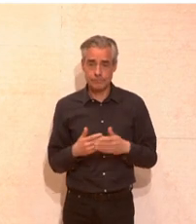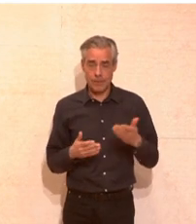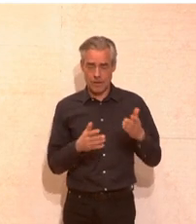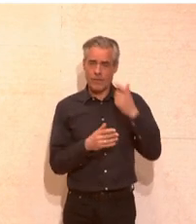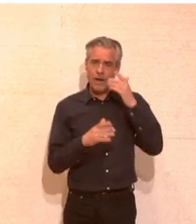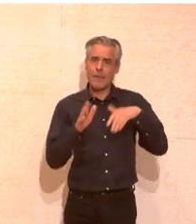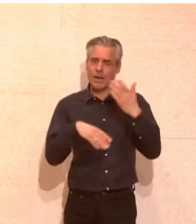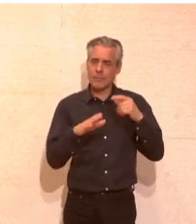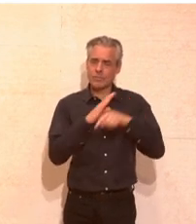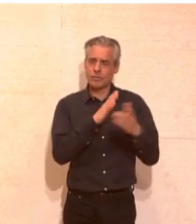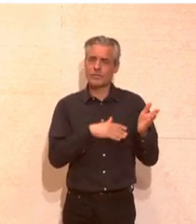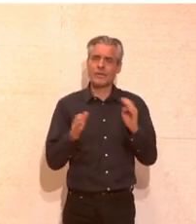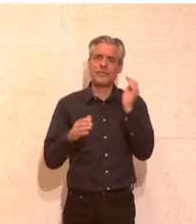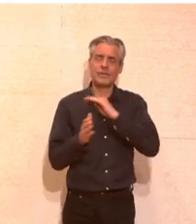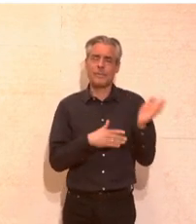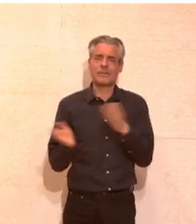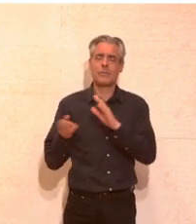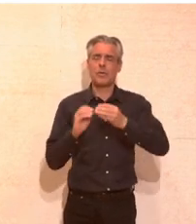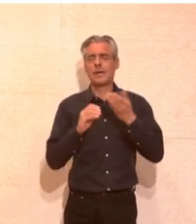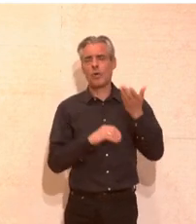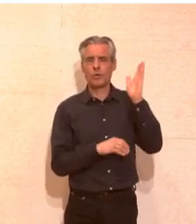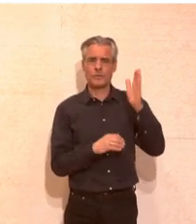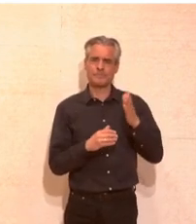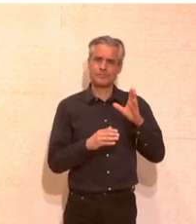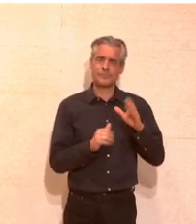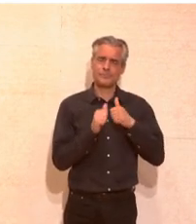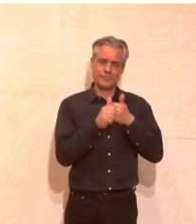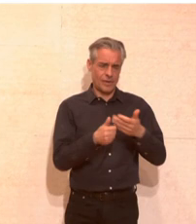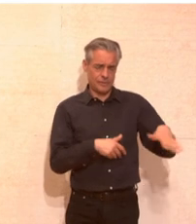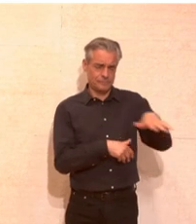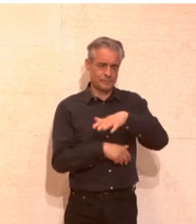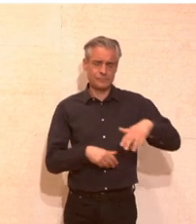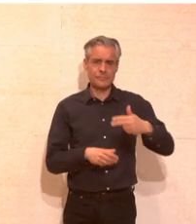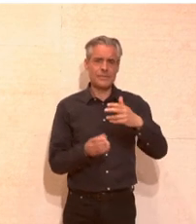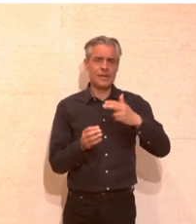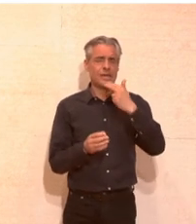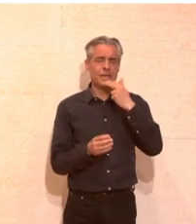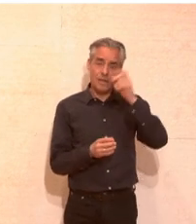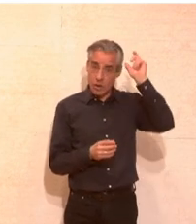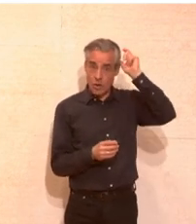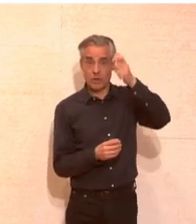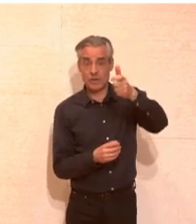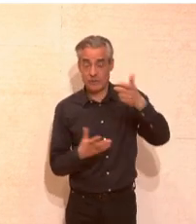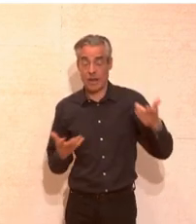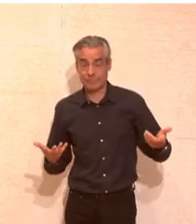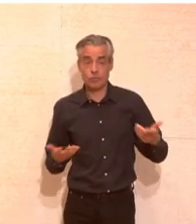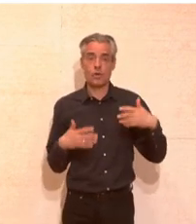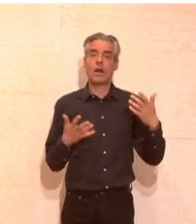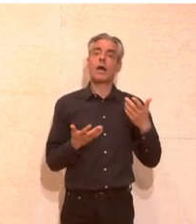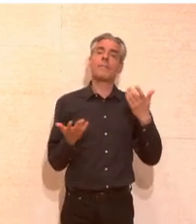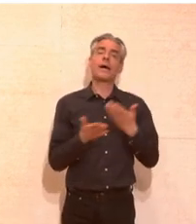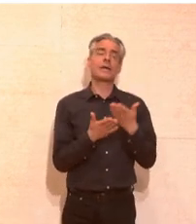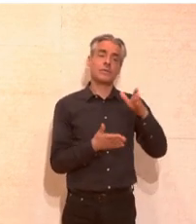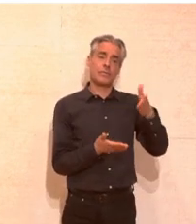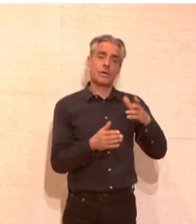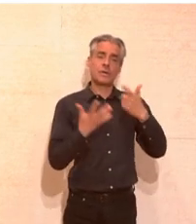très vite, vous avez des altérations qui sont qui touchent les performances cognitives. Et là, si on prive